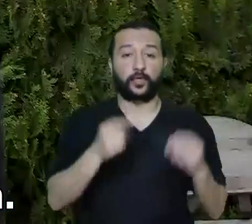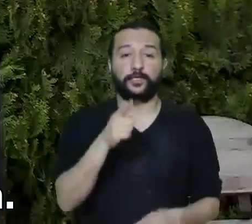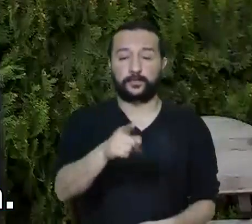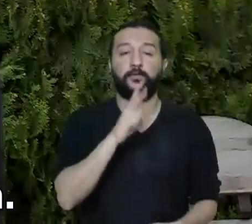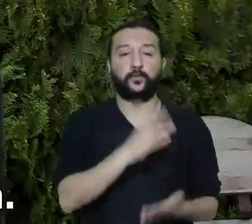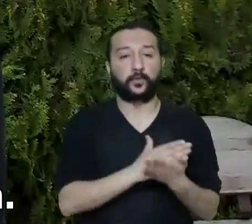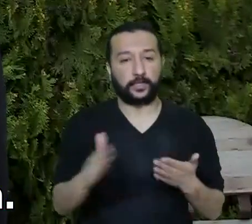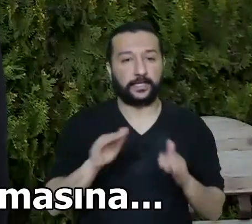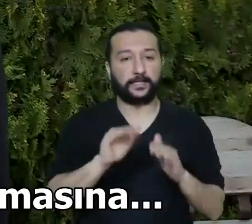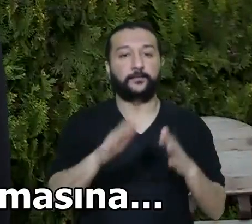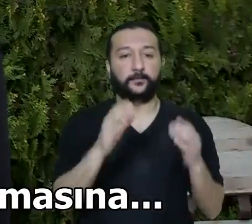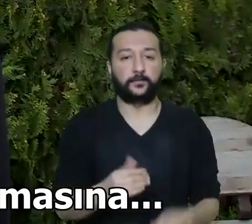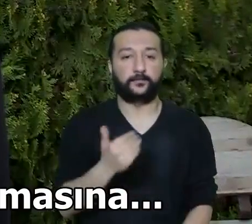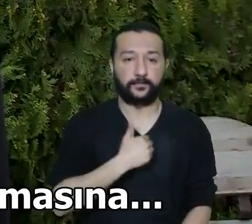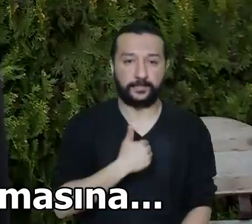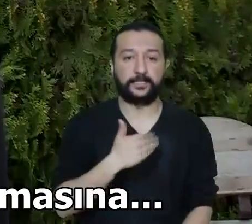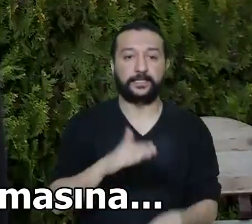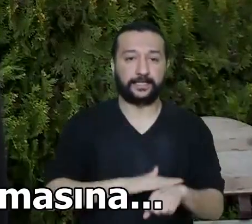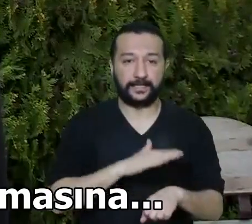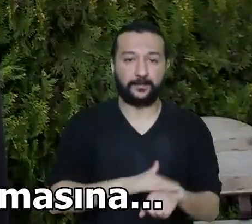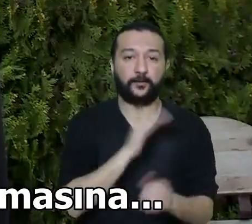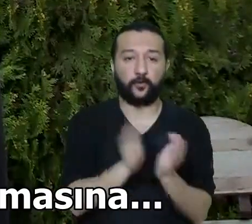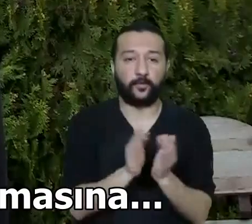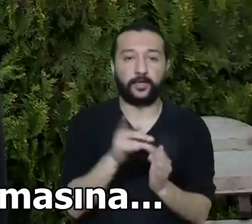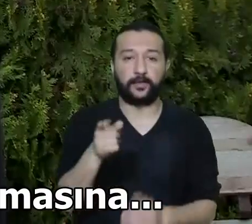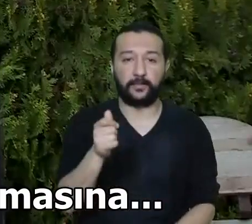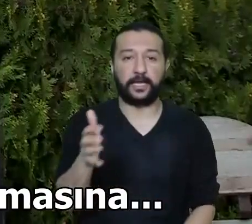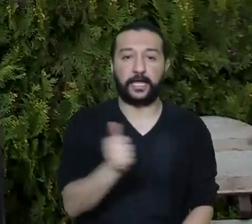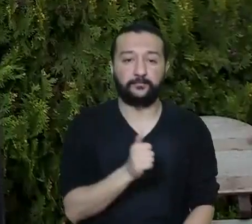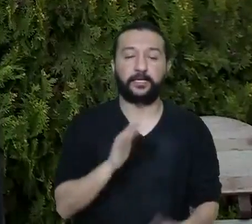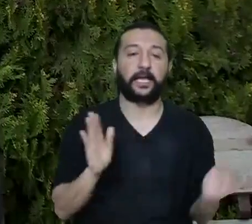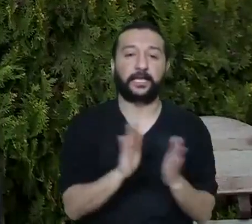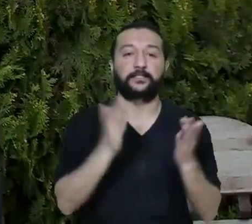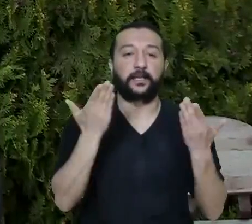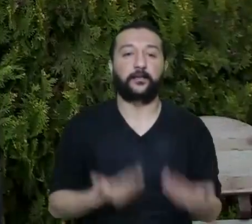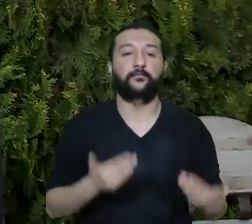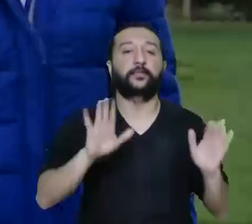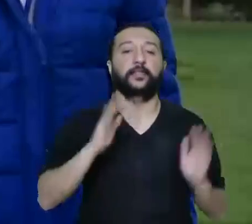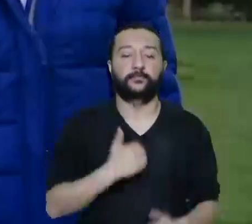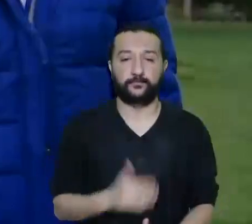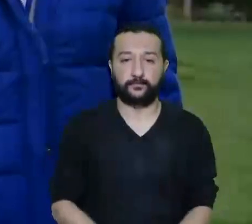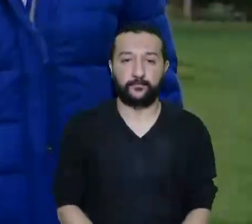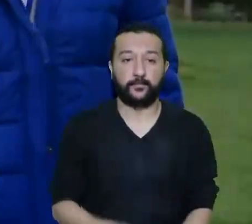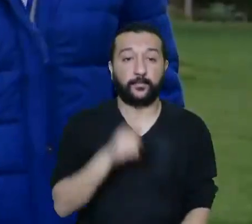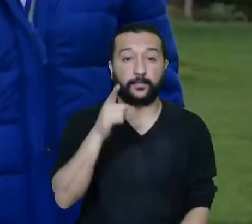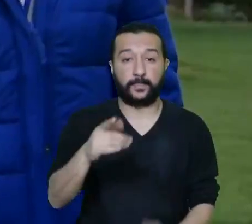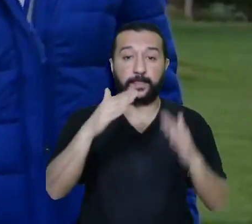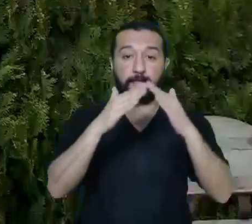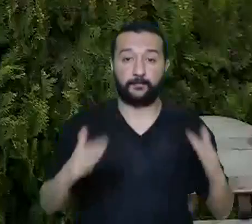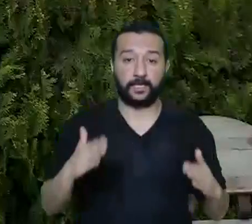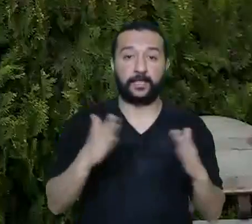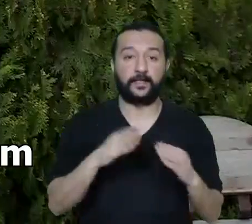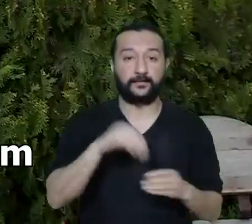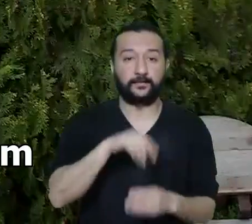size sonuna kadar katılıyorum. Ben kedinin kopağın parayla alınmasına katiyen karşıyım. O